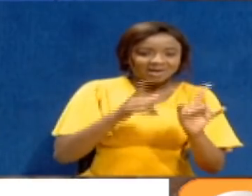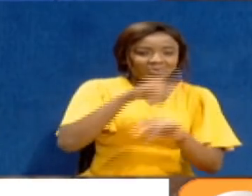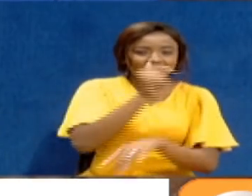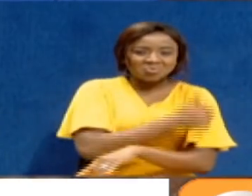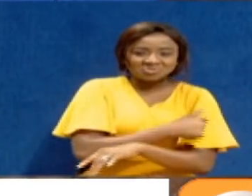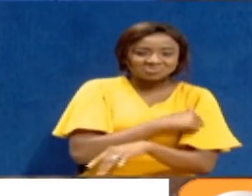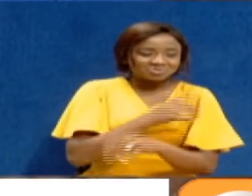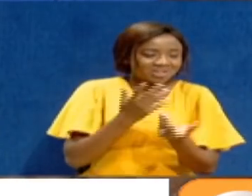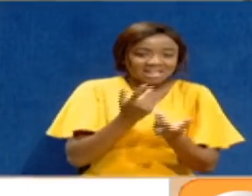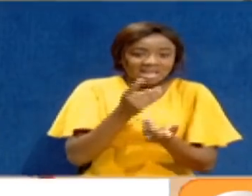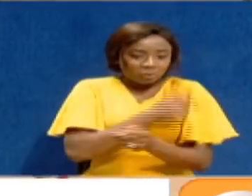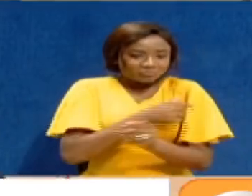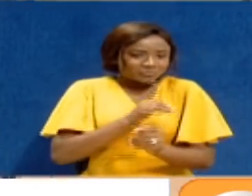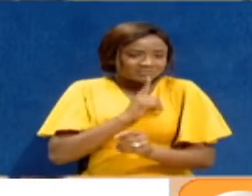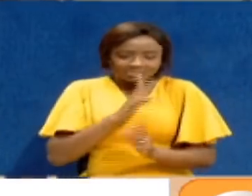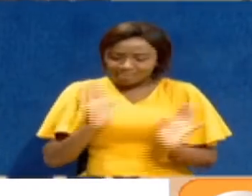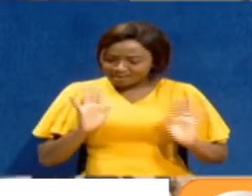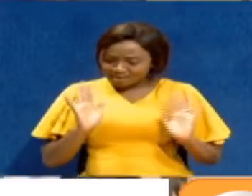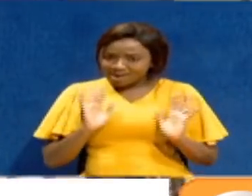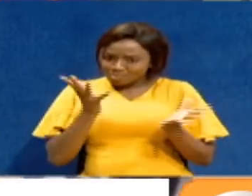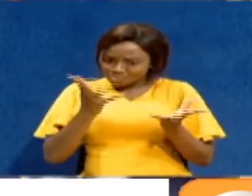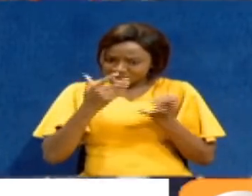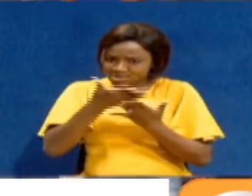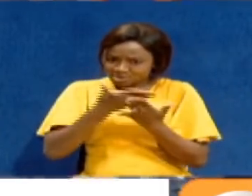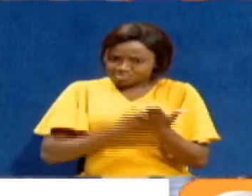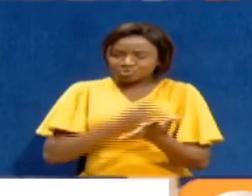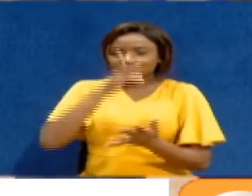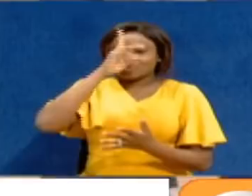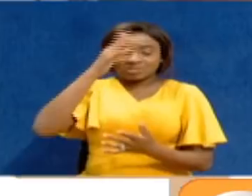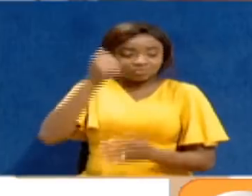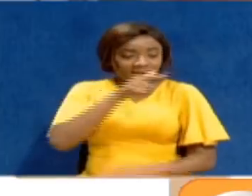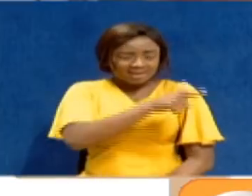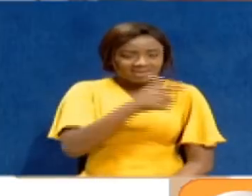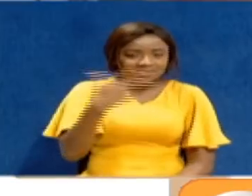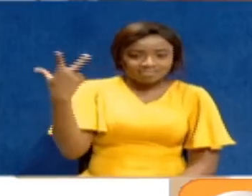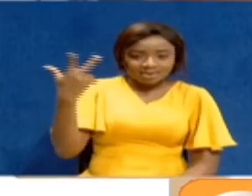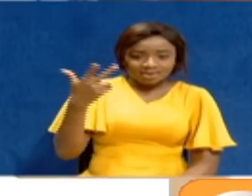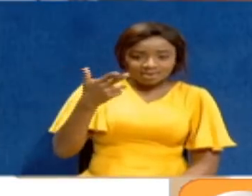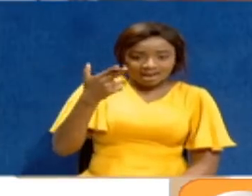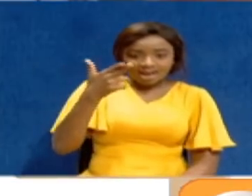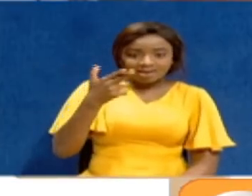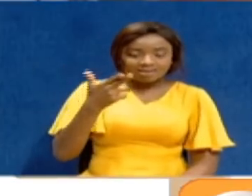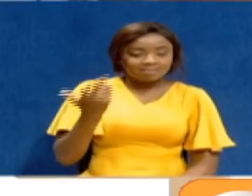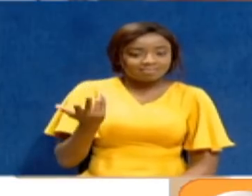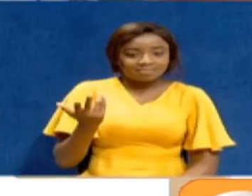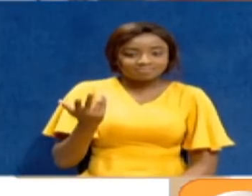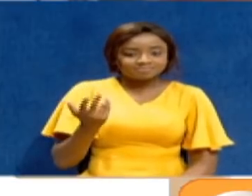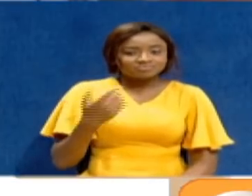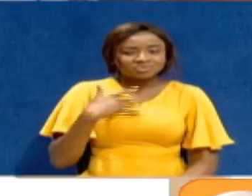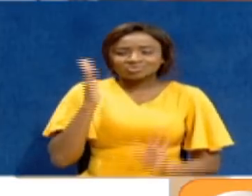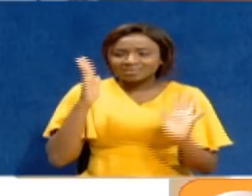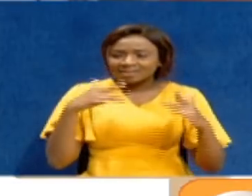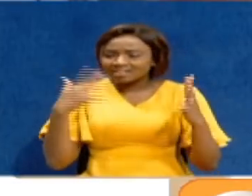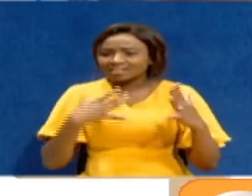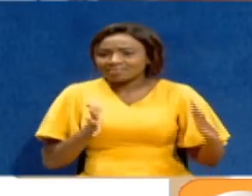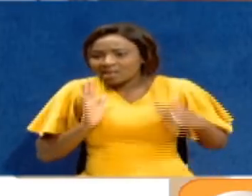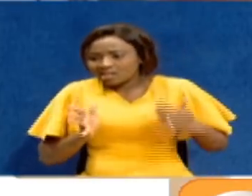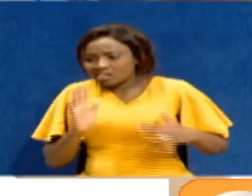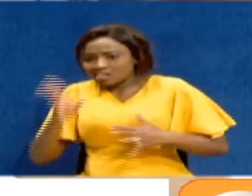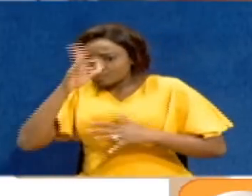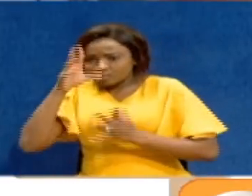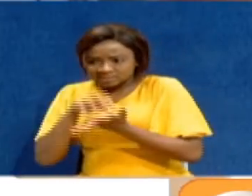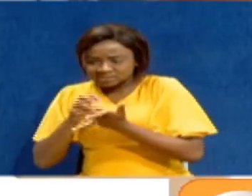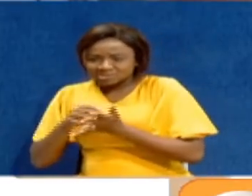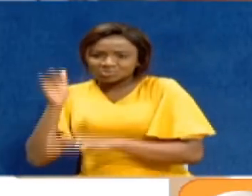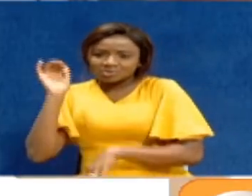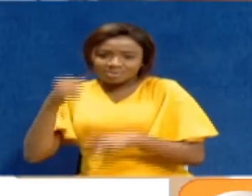to as the medics demanded a police report because he had gunshot wounds. Nilihangaika sana ibidi tena nichukue pikipiki nikimbia